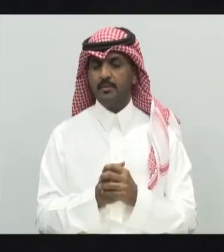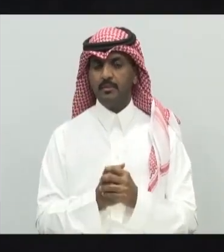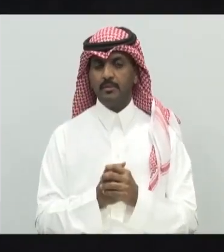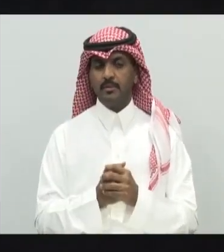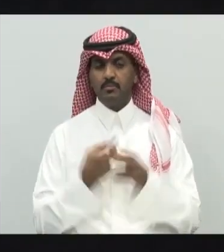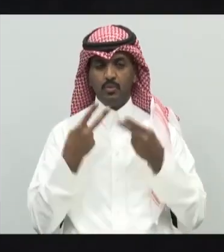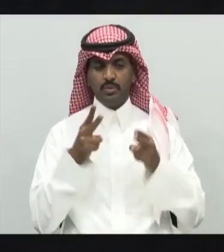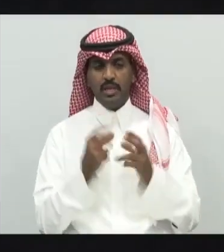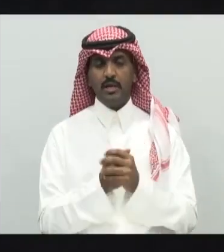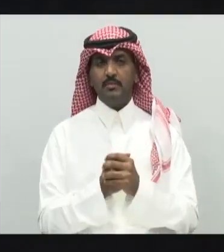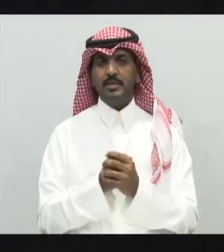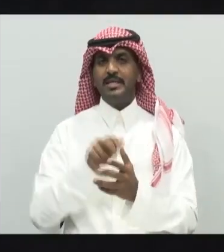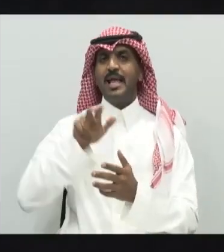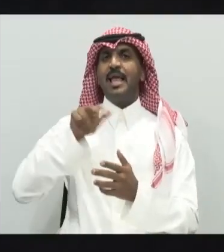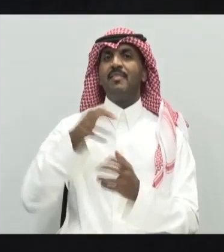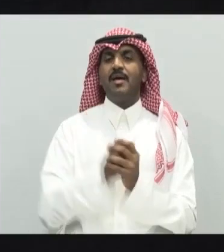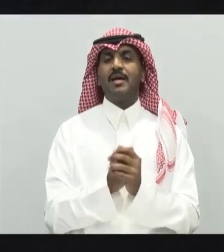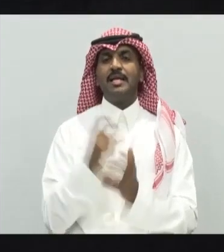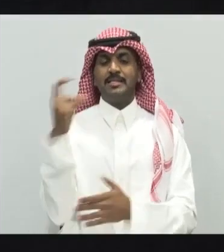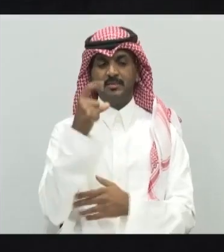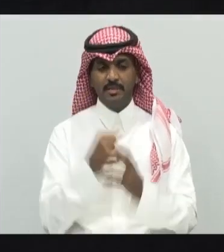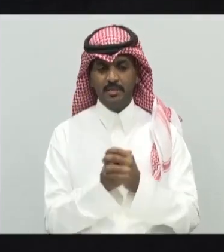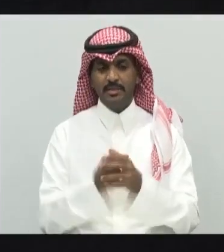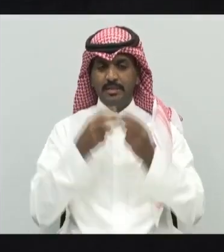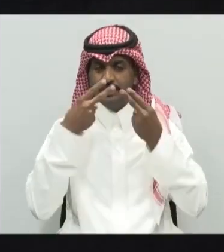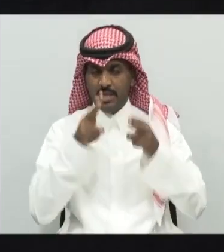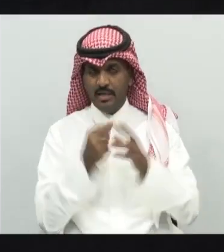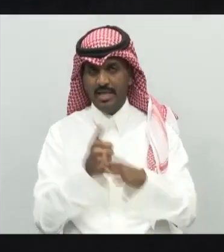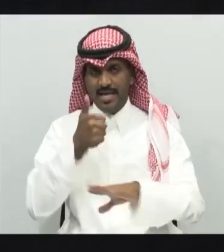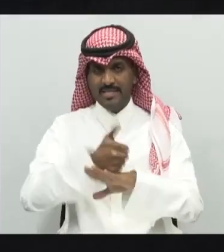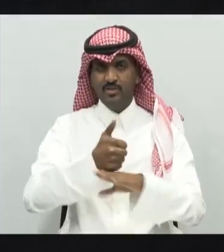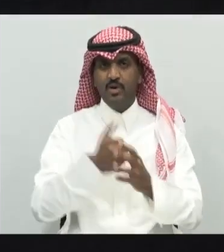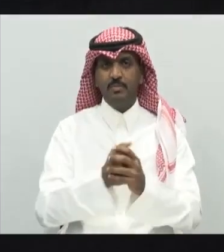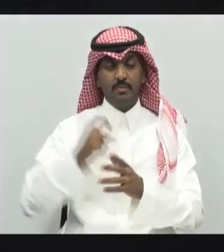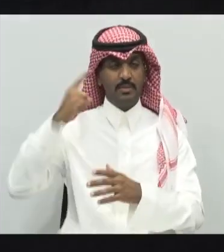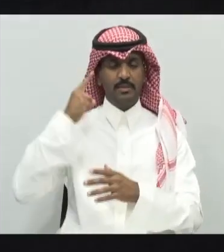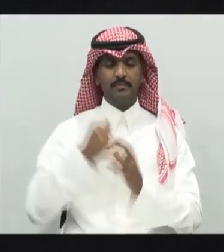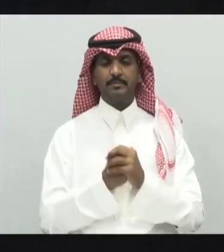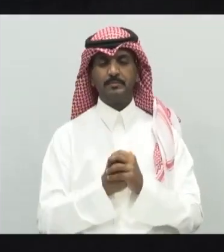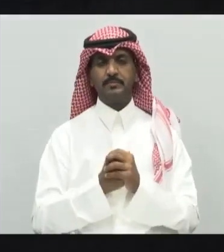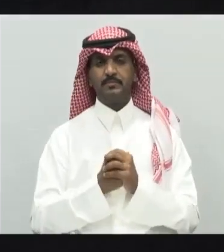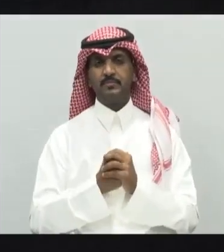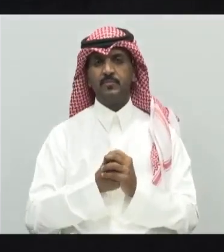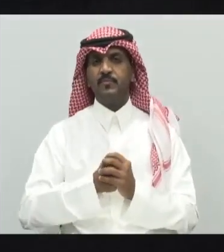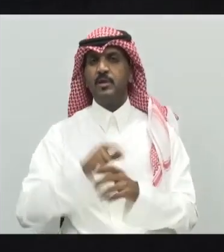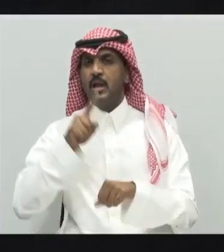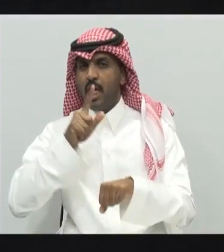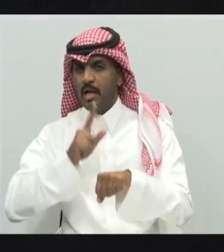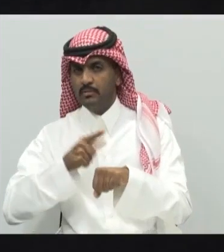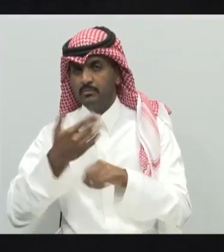منطلقه من الحضاره الاسلاميه التي انطلقت كما نعلم اساسها من المدينه المنوره في العهد النبوي